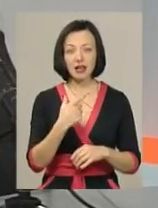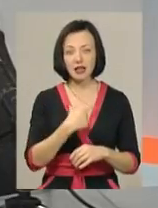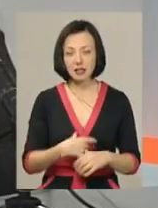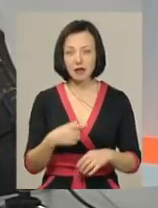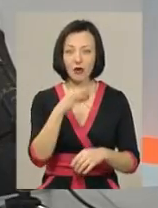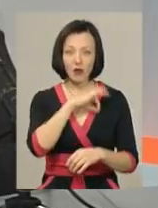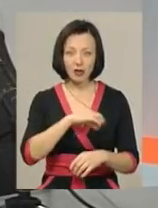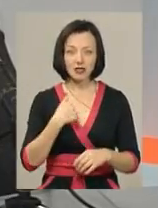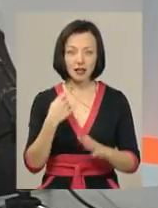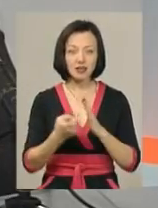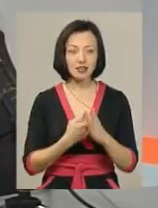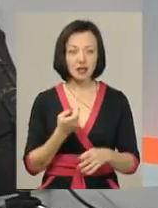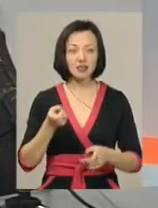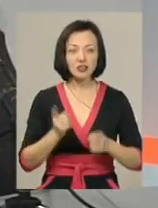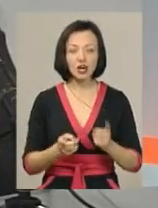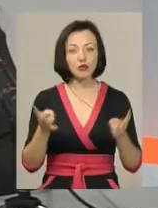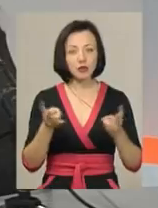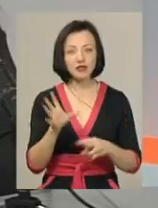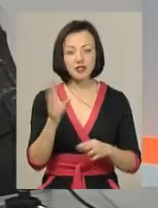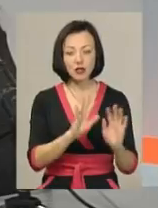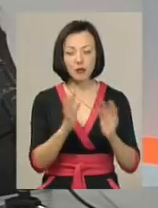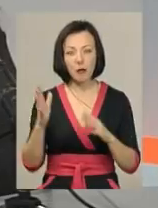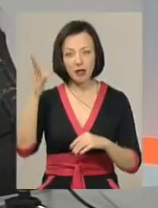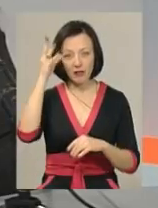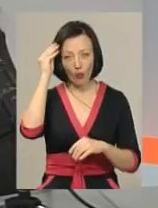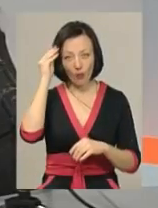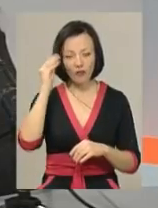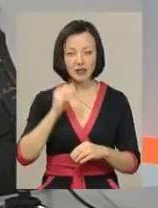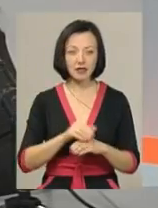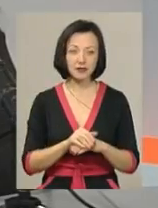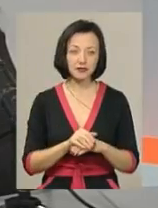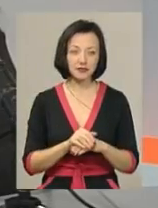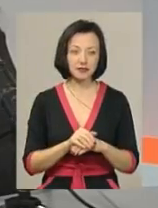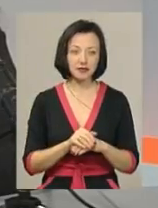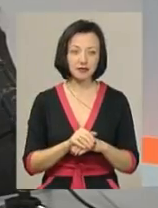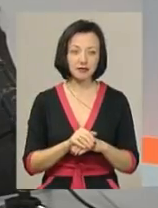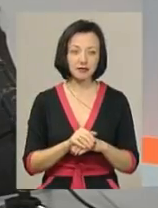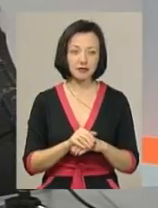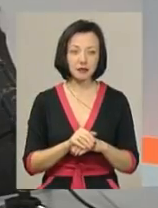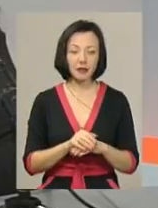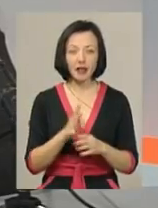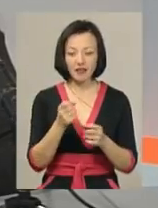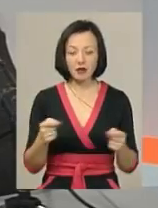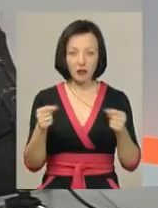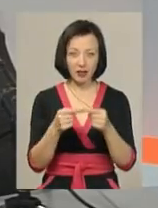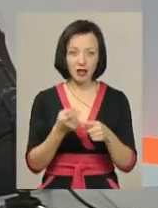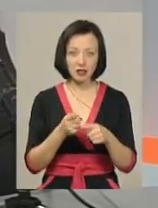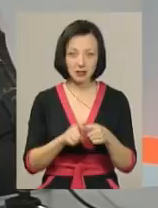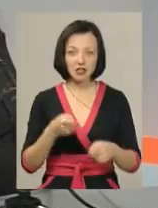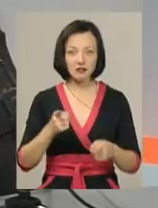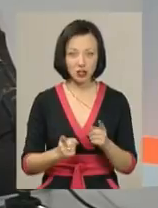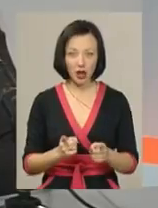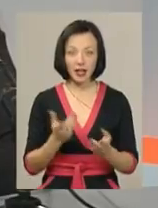себе щось корисне дізналась тому Звичайно потрібно всі ці моменти враховувати і відповідати їм і тоді